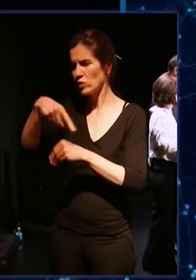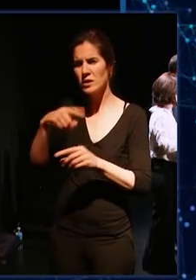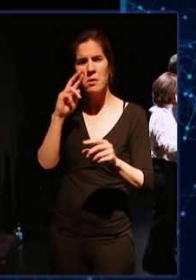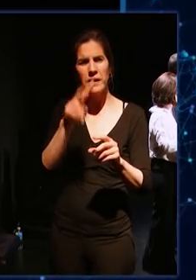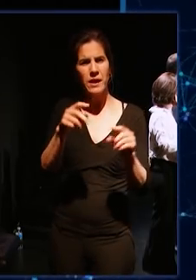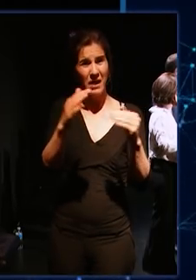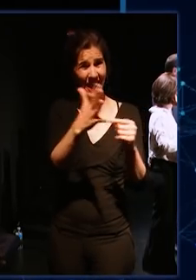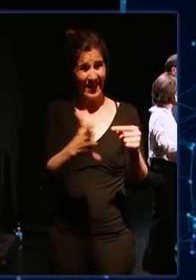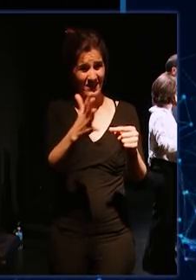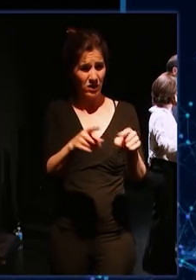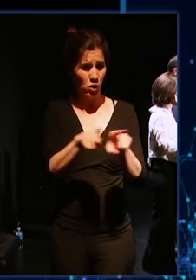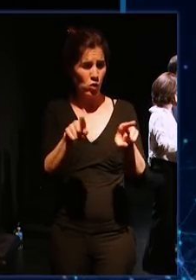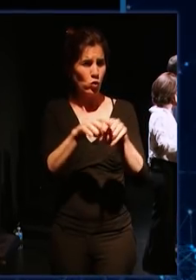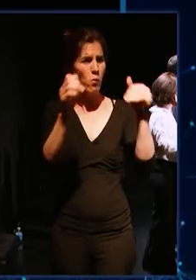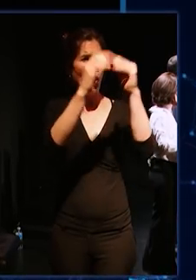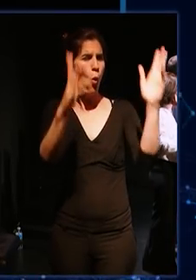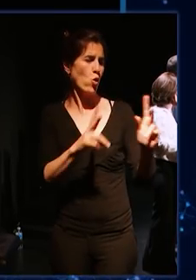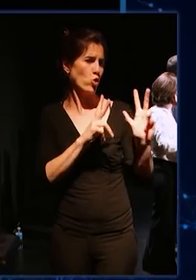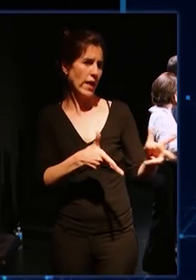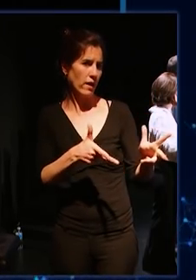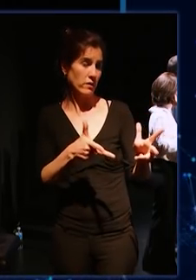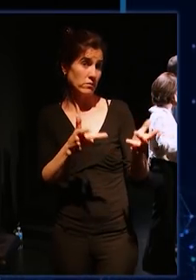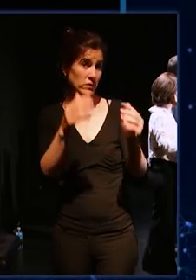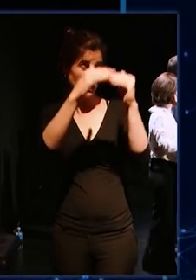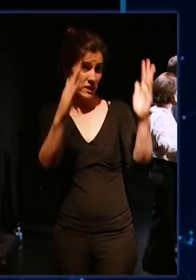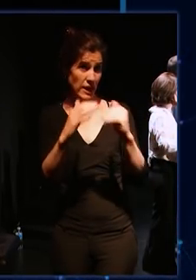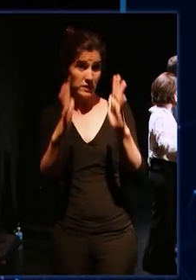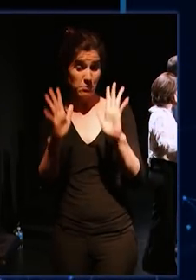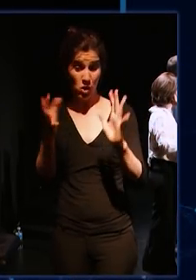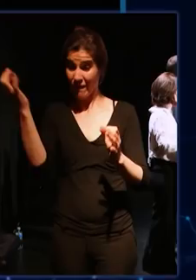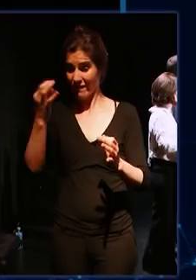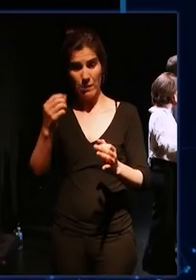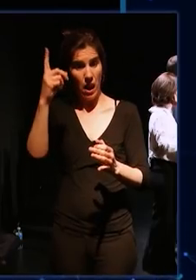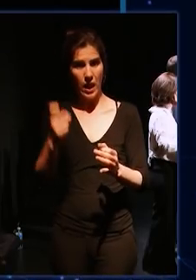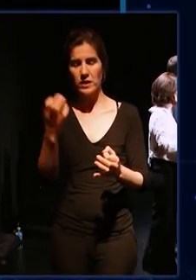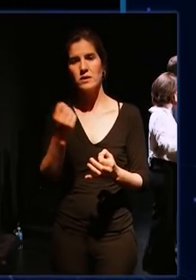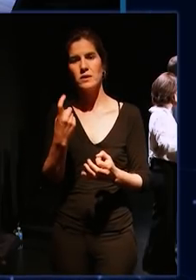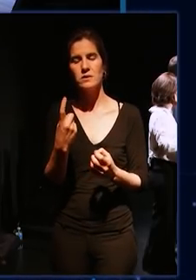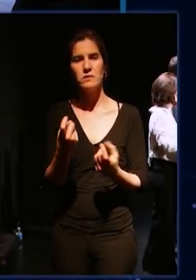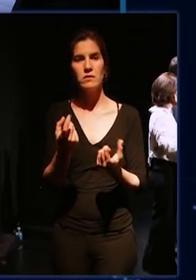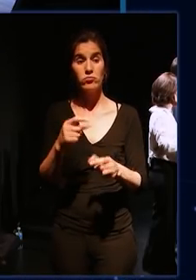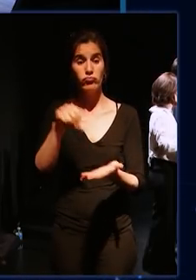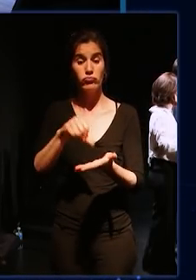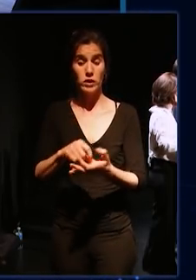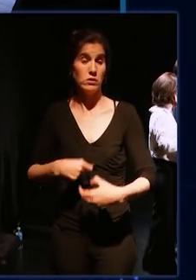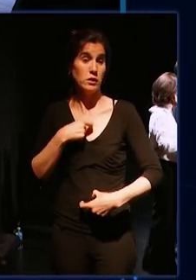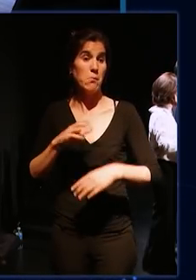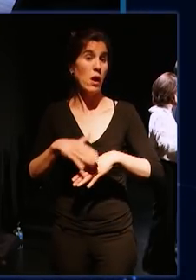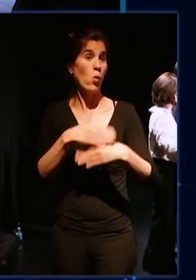d'entitats, que també l'hem de tenir. Però hem de tenir un centre cívic. Un centre cívic per tothom i per